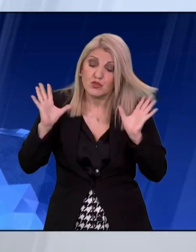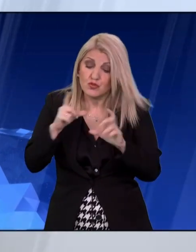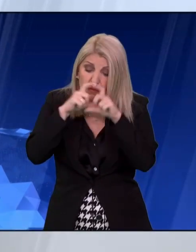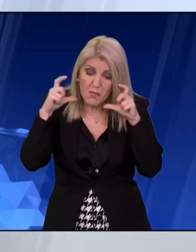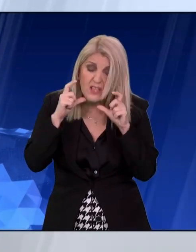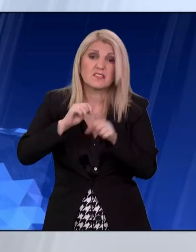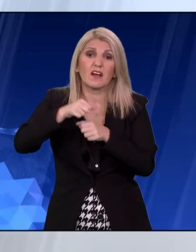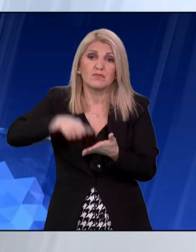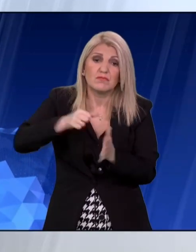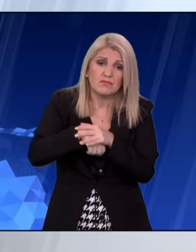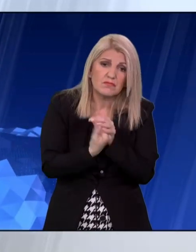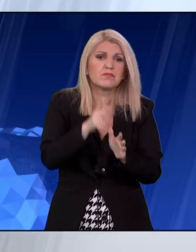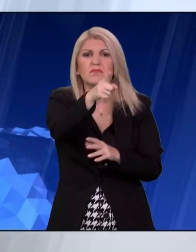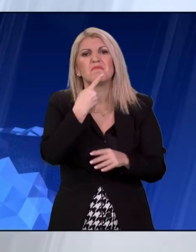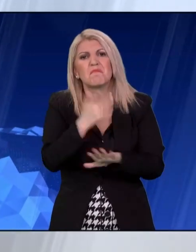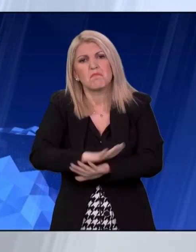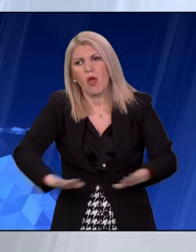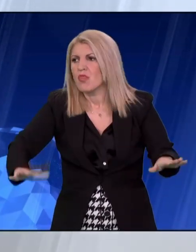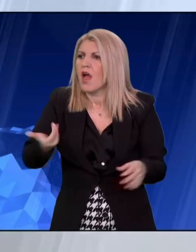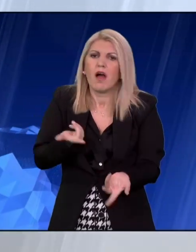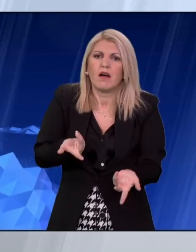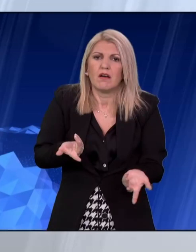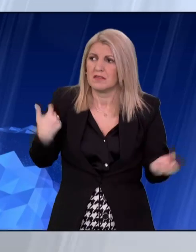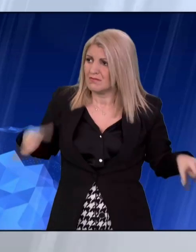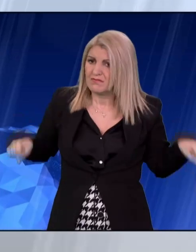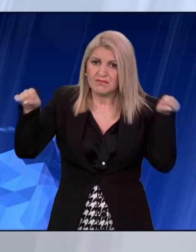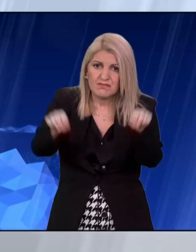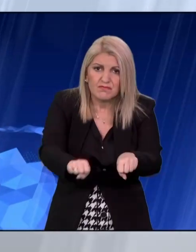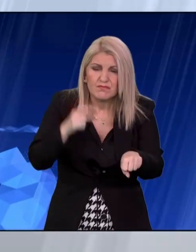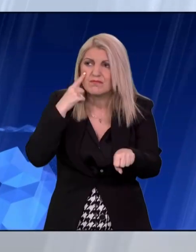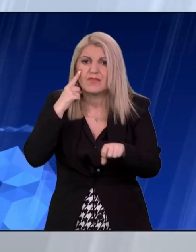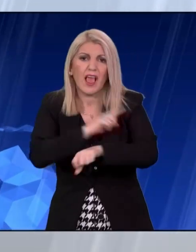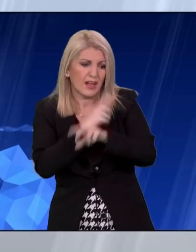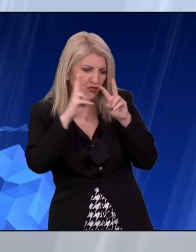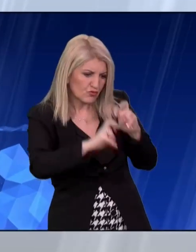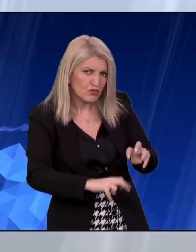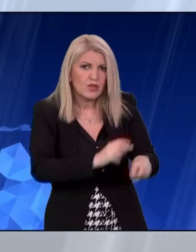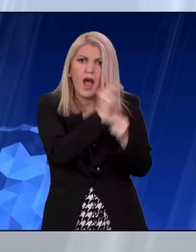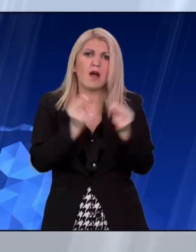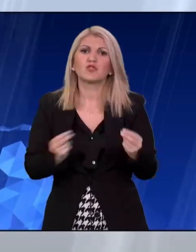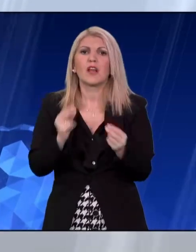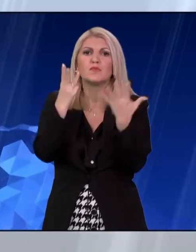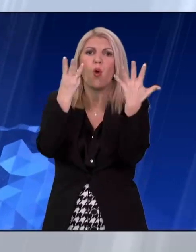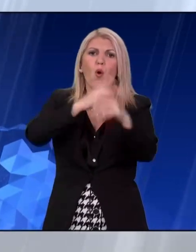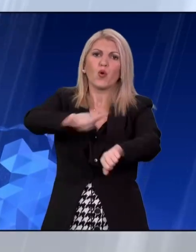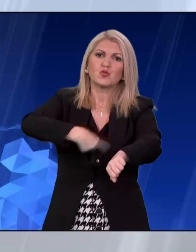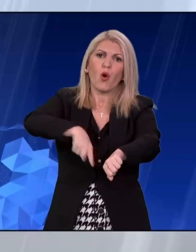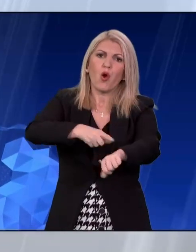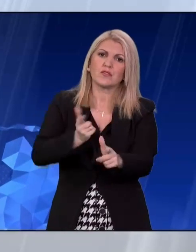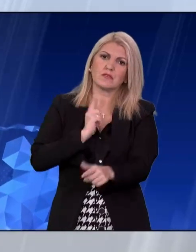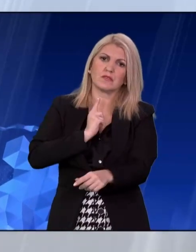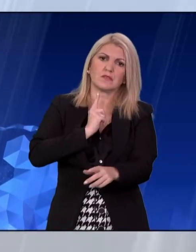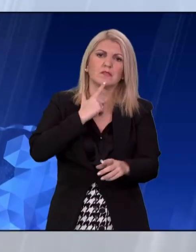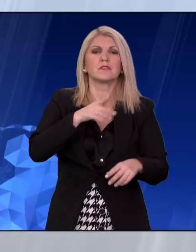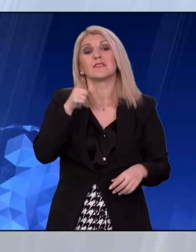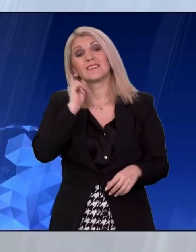τα παιδιά είσι 9 ώρες 8 ώρες εδώ πέρα για ποιο λόγο για να ταλαιπωρούνται τα παιδιά γεμάτο είναι το νοσοκομείο οι παιδίατρο εφιστούν την προσοχή των